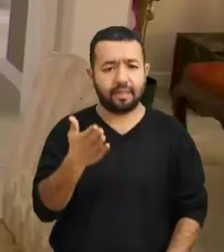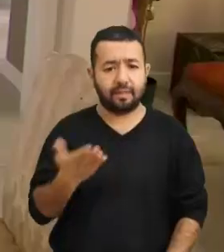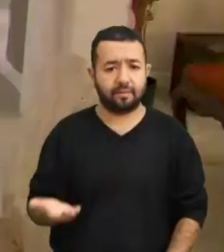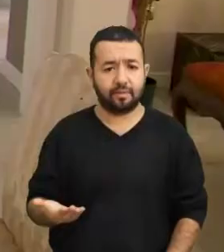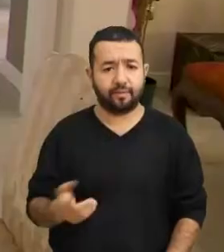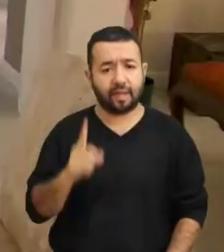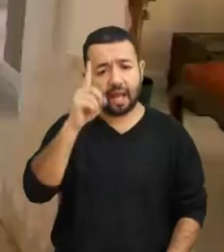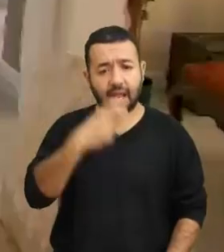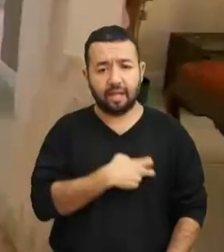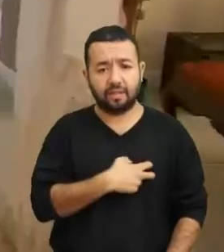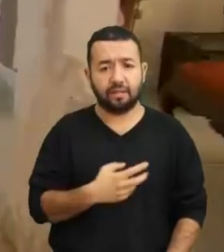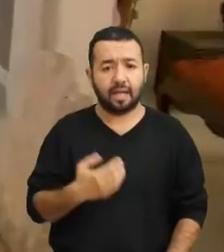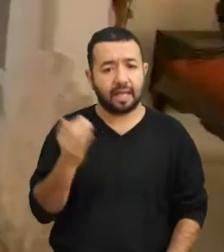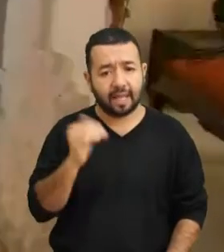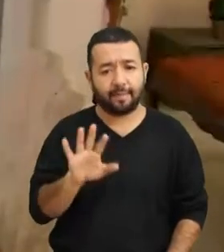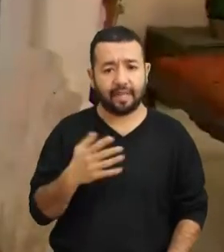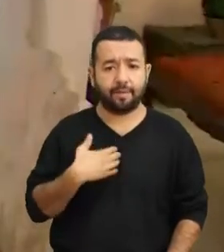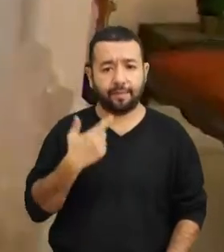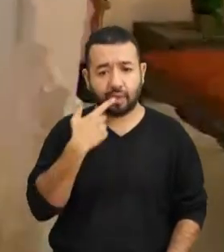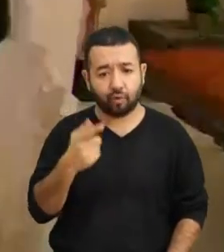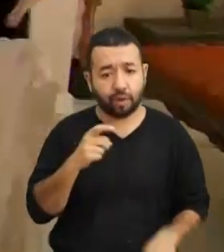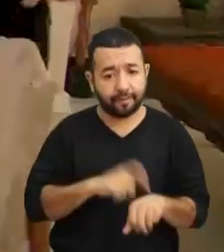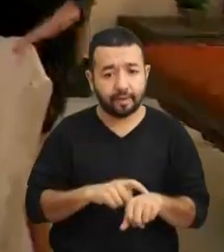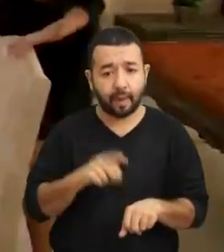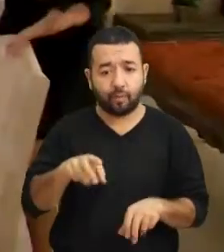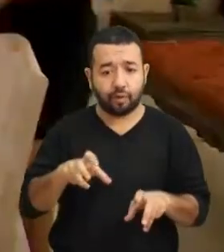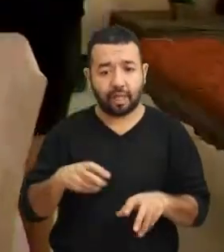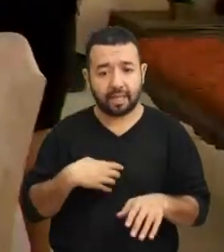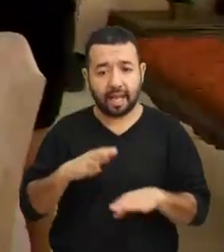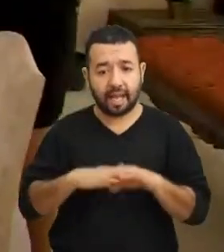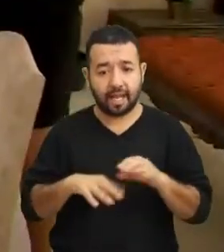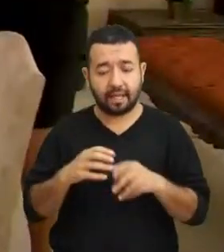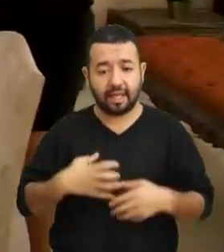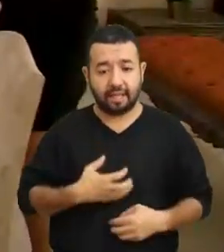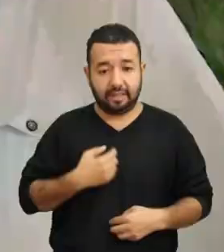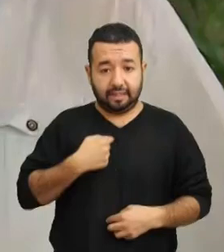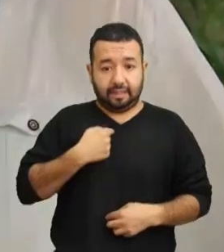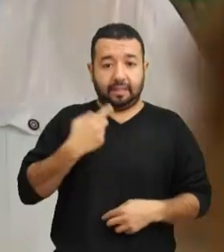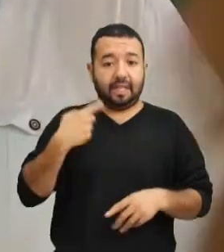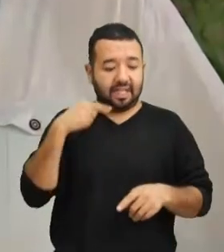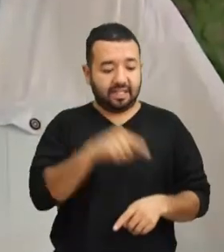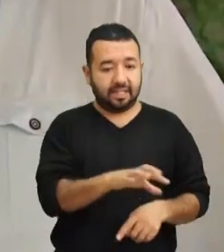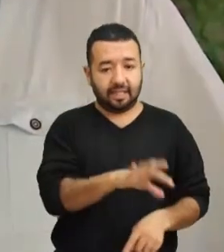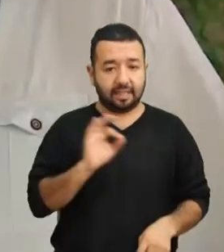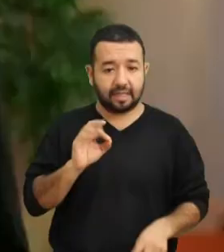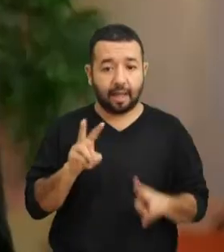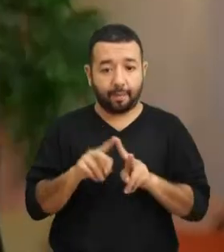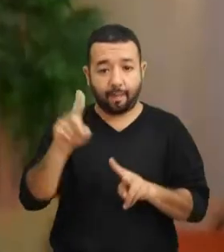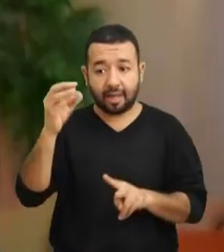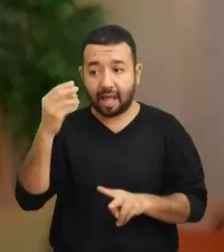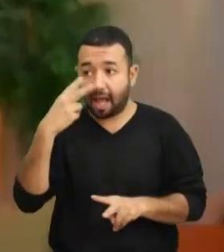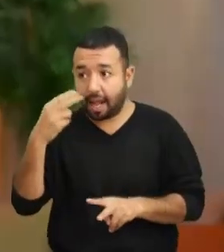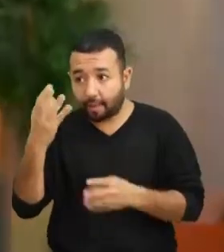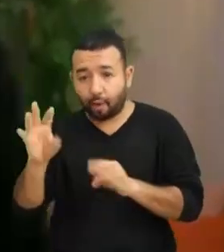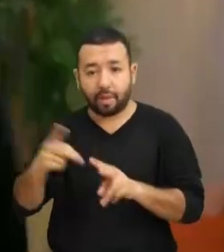yani? Allah aşkına gelmedi mi? Ben söylediğim zaman bu sandalyeyi içgüdüsel olarak seçmedi mi? Eğer Mahmut Kemal yukarıdan